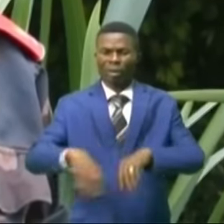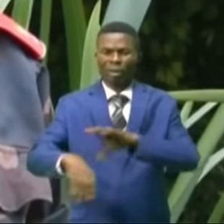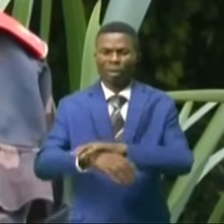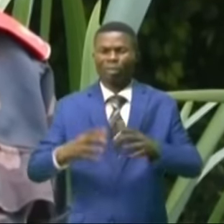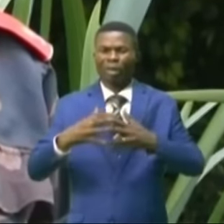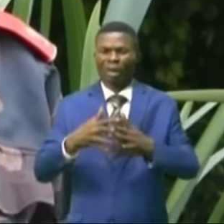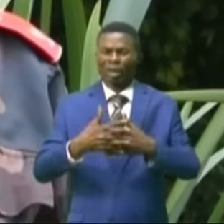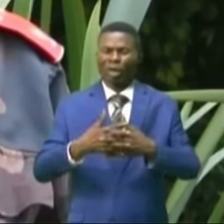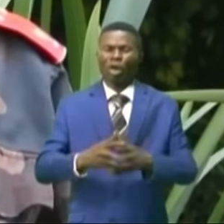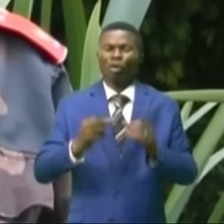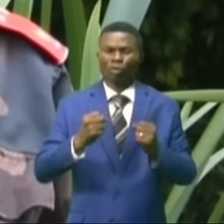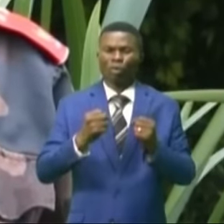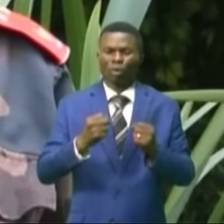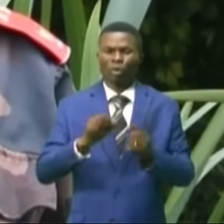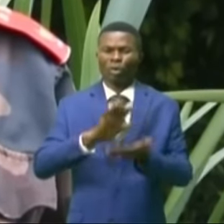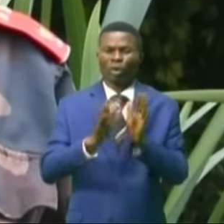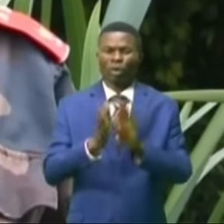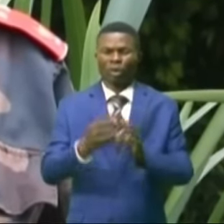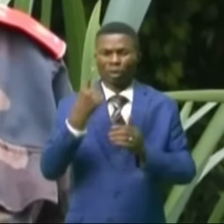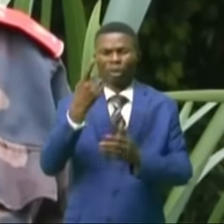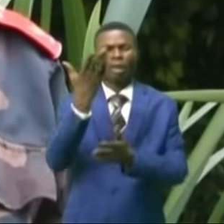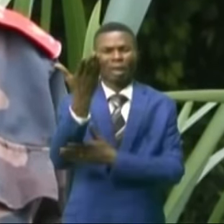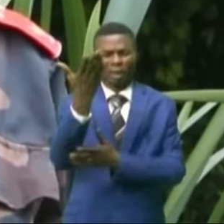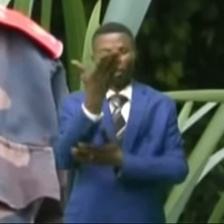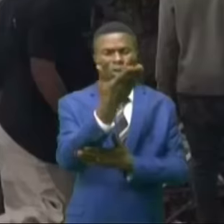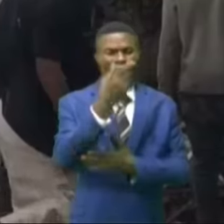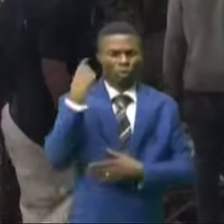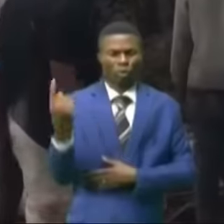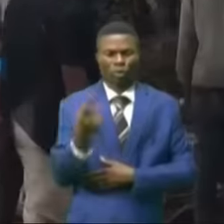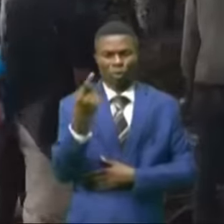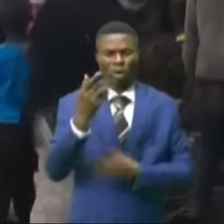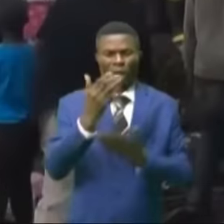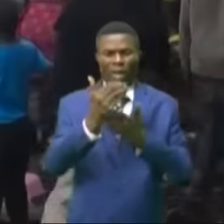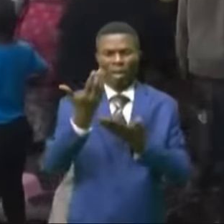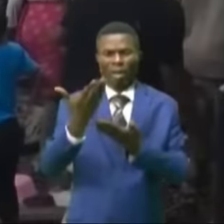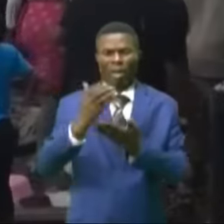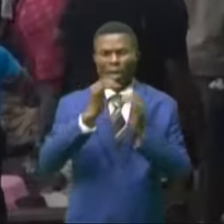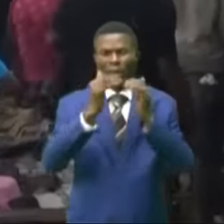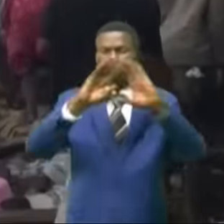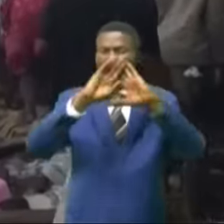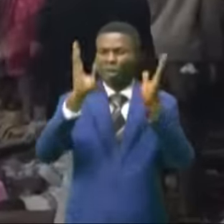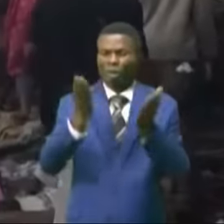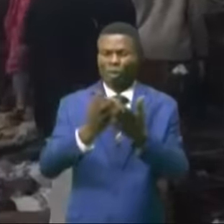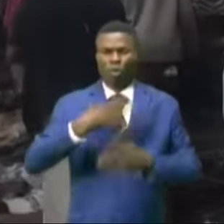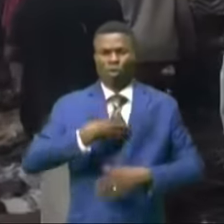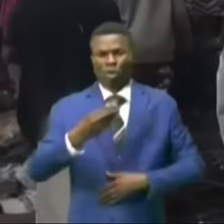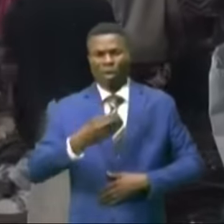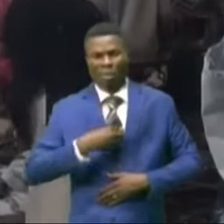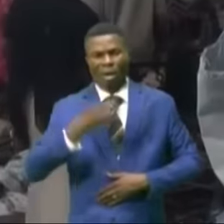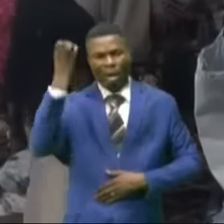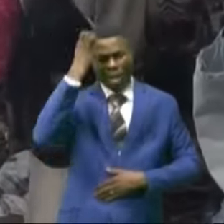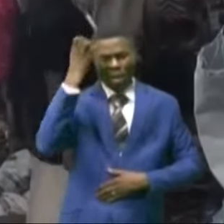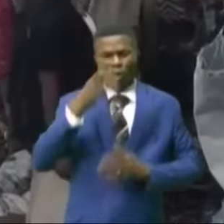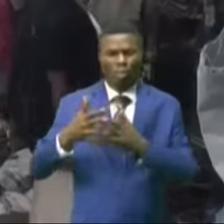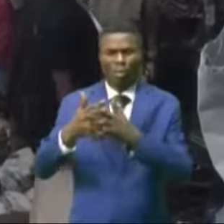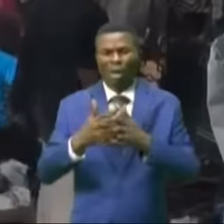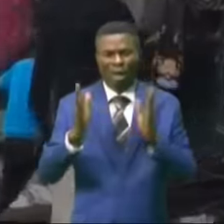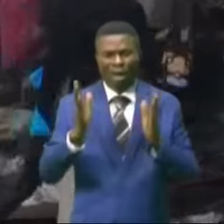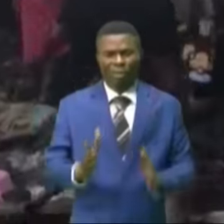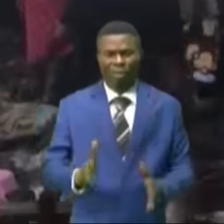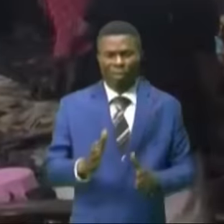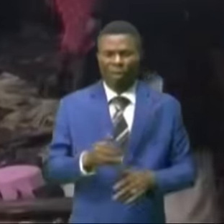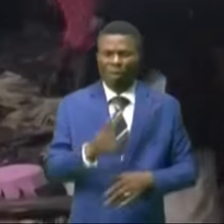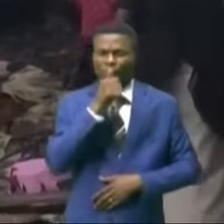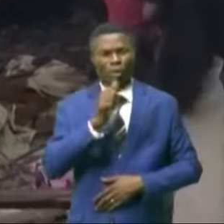main, mais aussi continuer à plaider pour que l'opinion internationale ne puisse pas garder